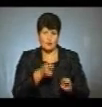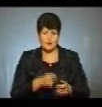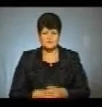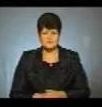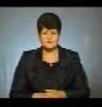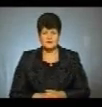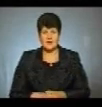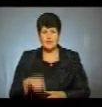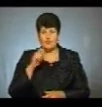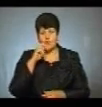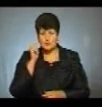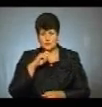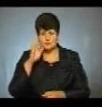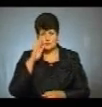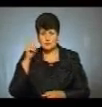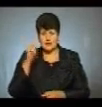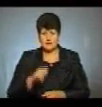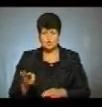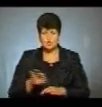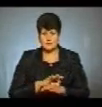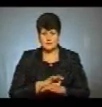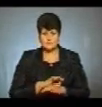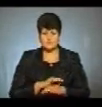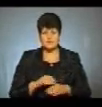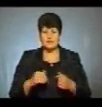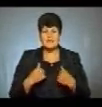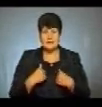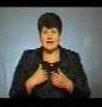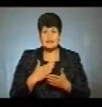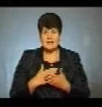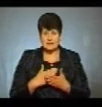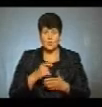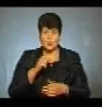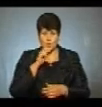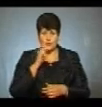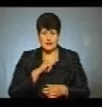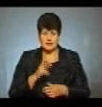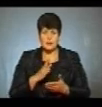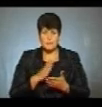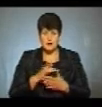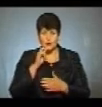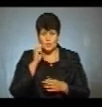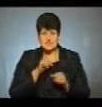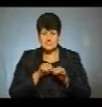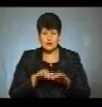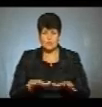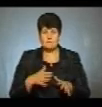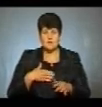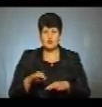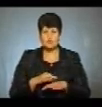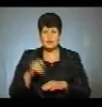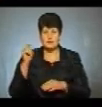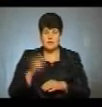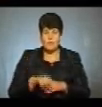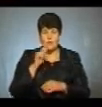В Україну Мієт приїхав з дружиною. А я сам українка. Я сама українка, маю українські корені. Мій чоловік приїхав